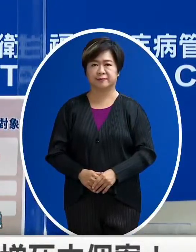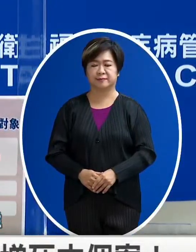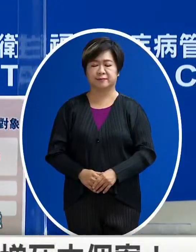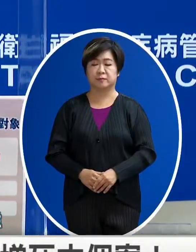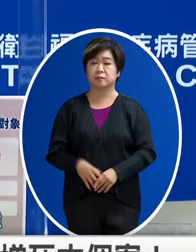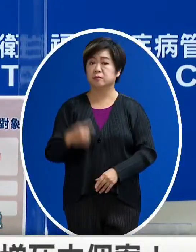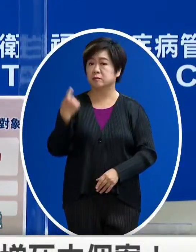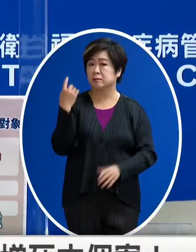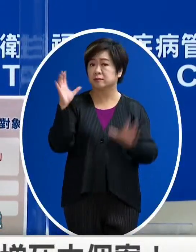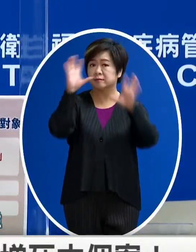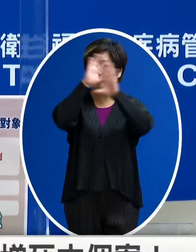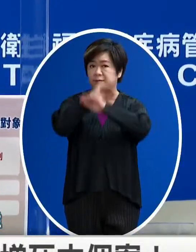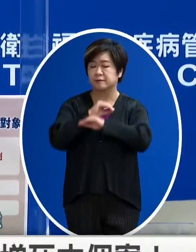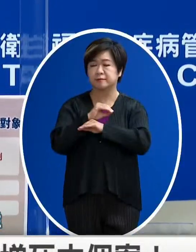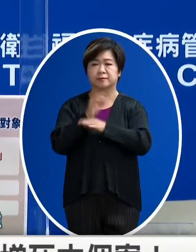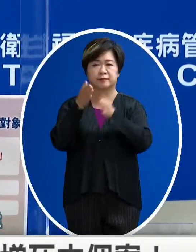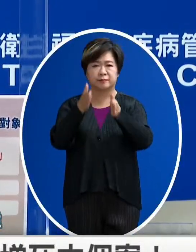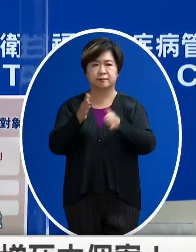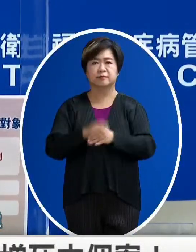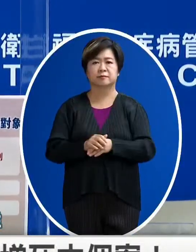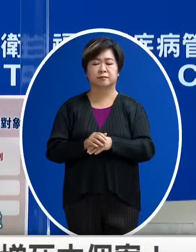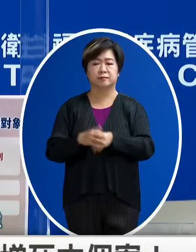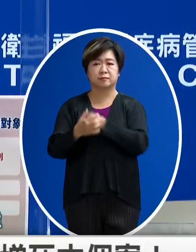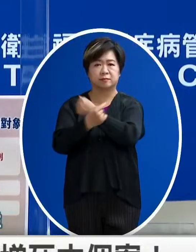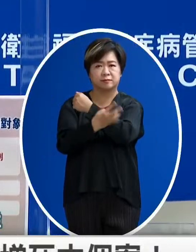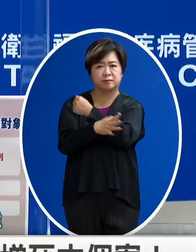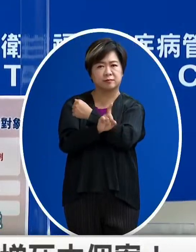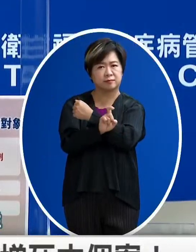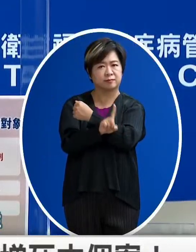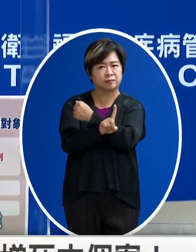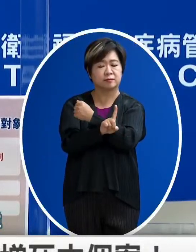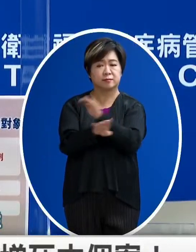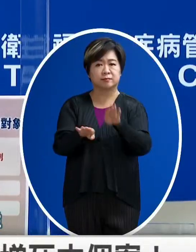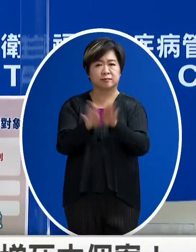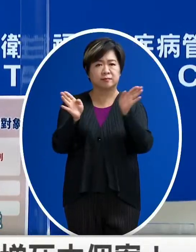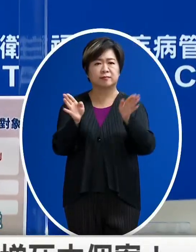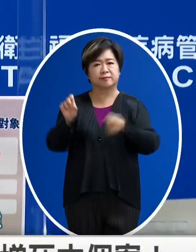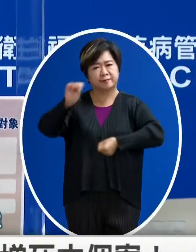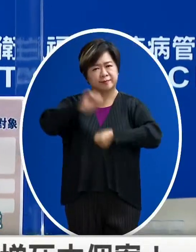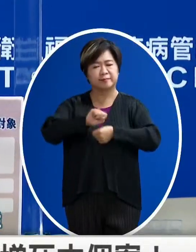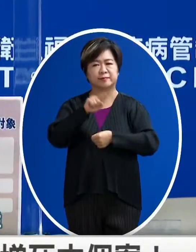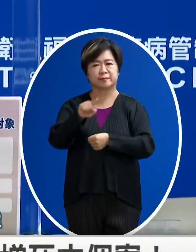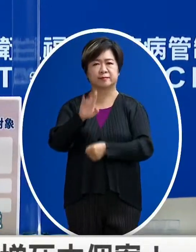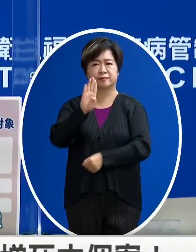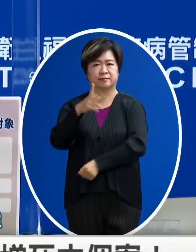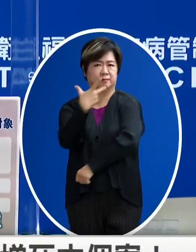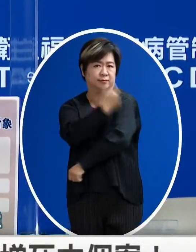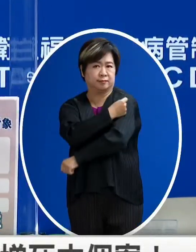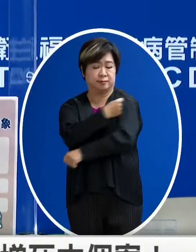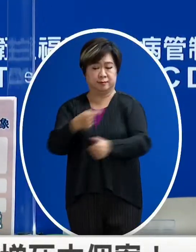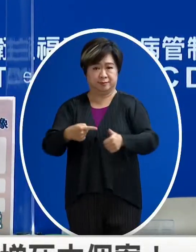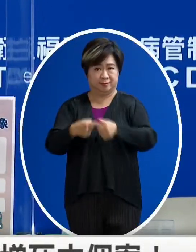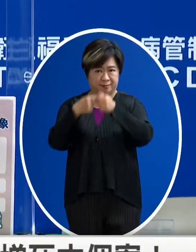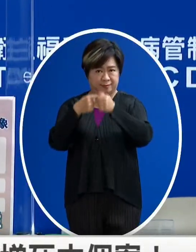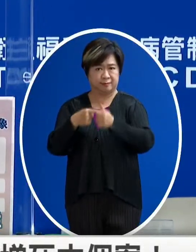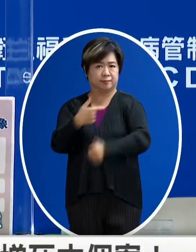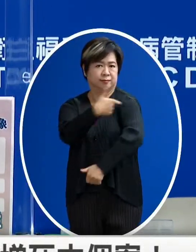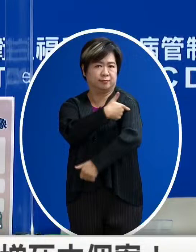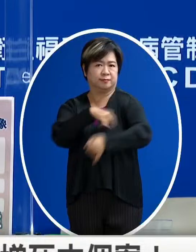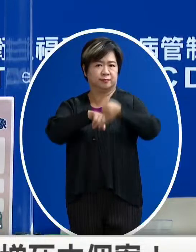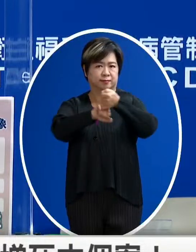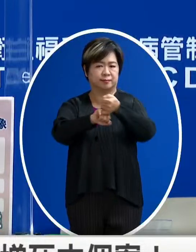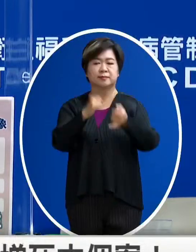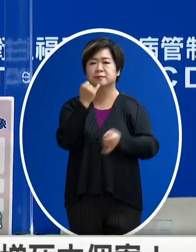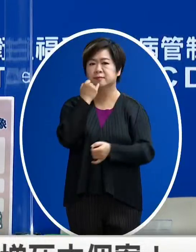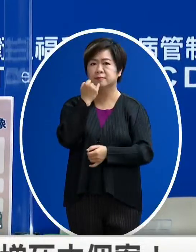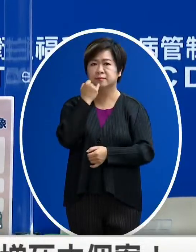因为我们昨天晚上有针对第11期的部分有加开了这个 BNT 的第一季的预约对象，那主要的